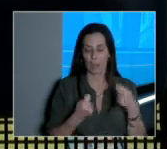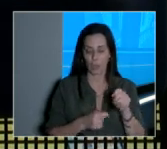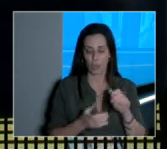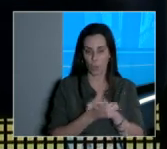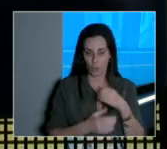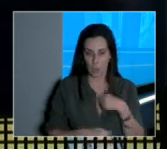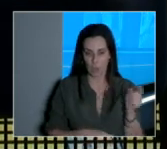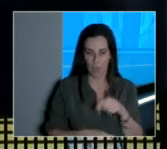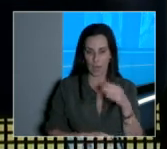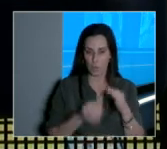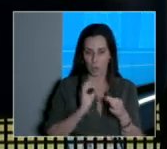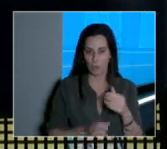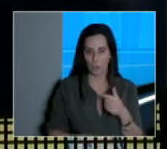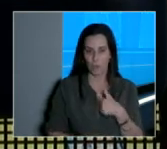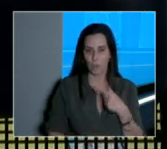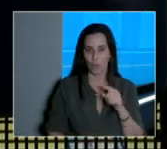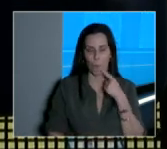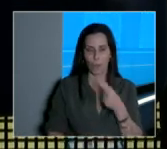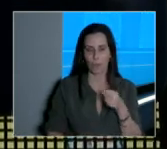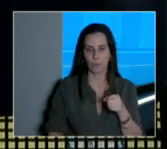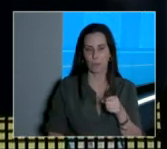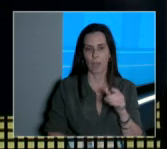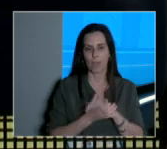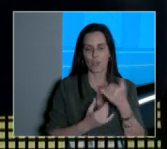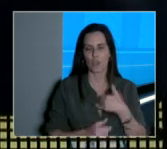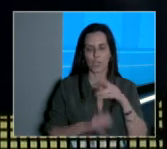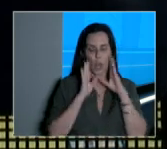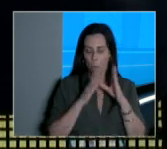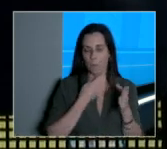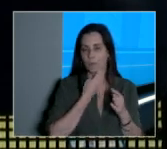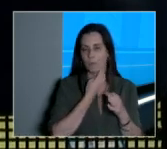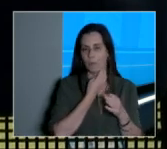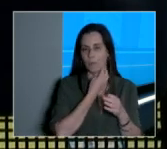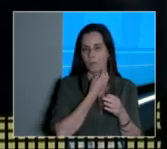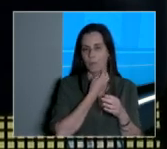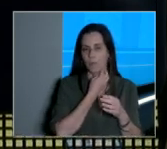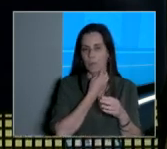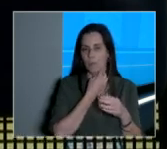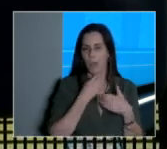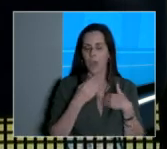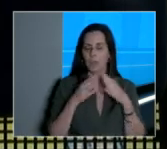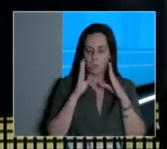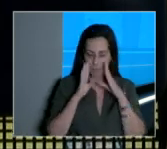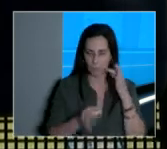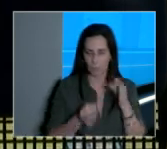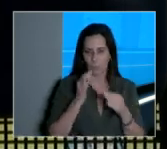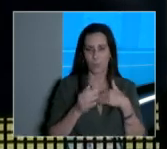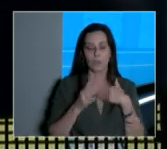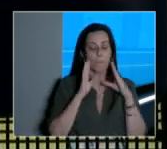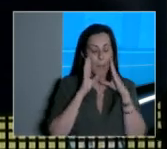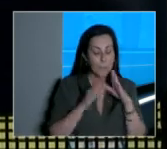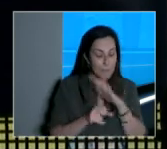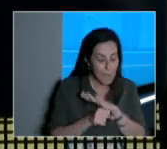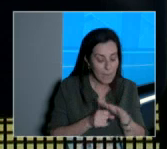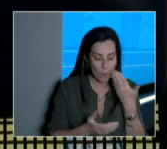טוב שלי למשפט, אני לא באתי ואמרתי הוא חבר שלי, עכשיו אני לא מאמין. אני נותן אמון בבית המשפט, אני נותן אמון